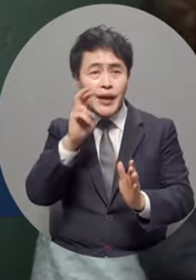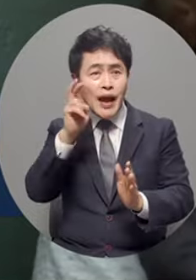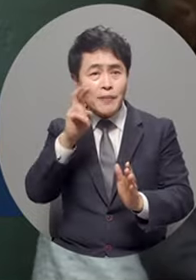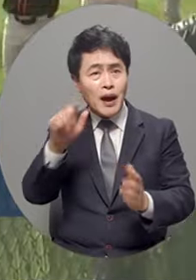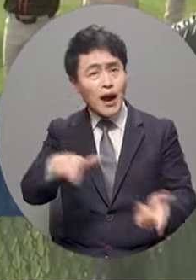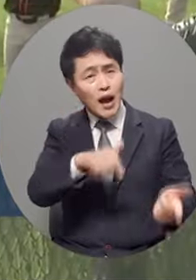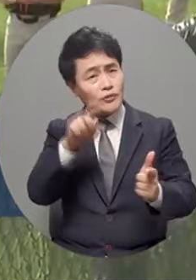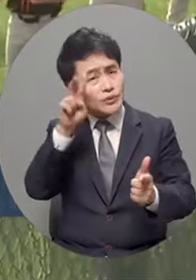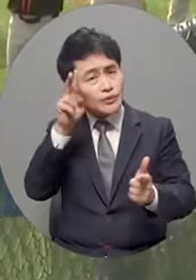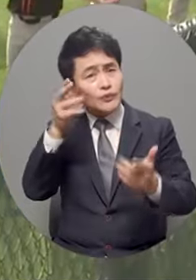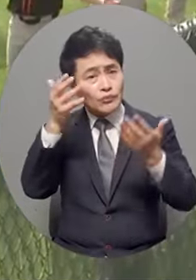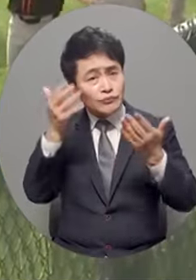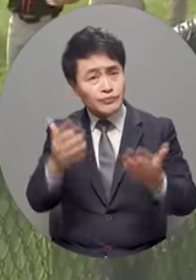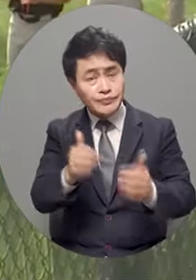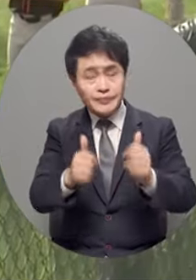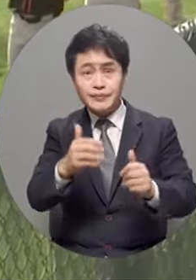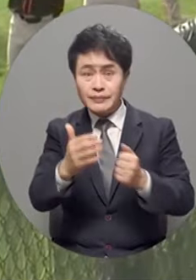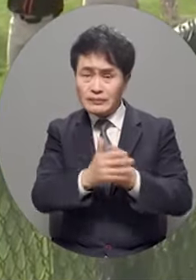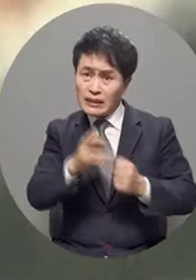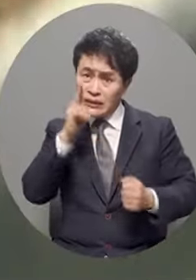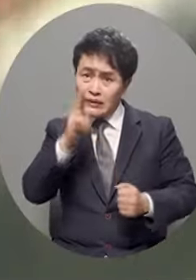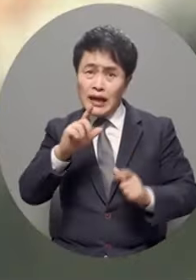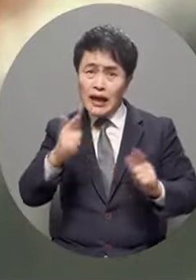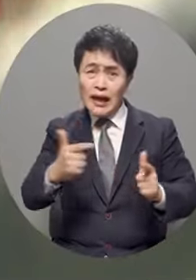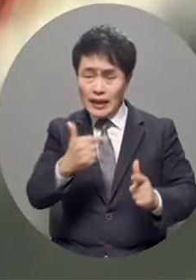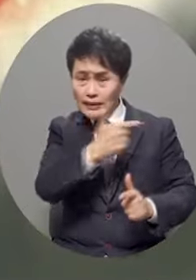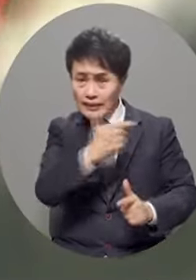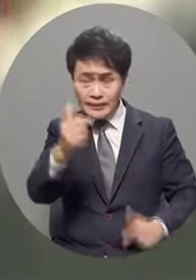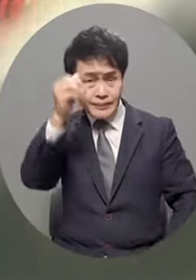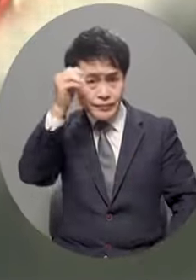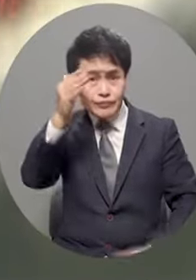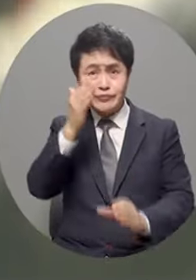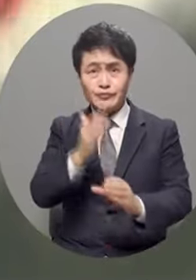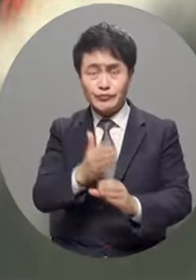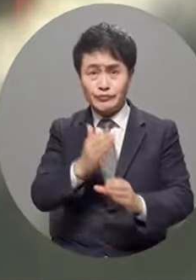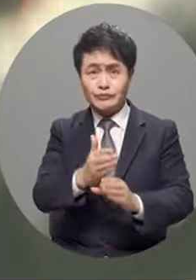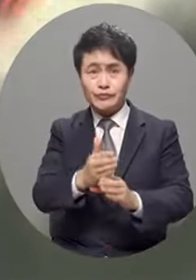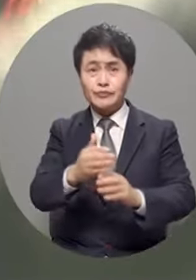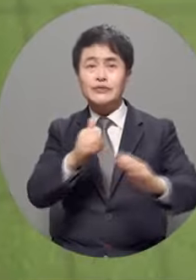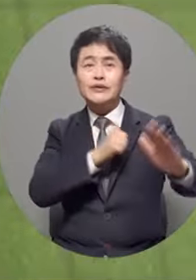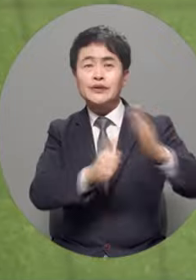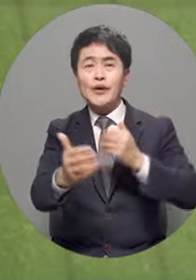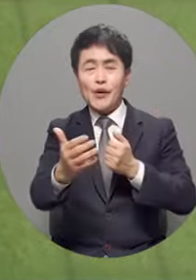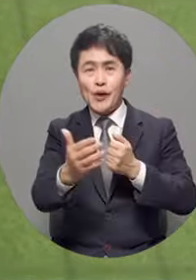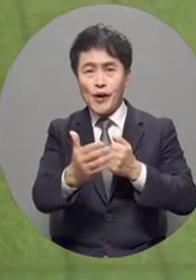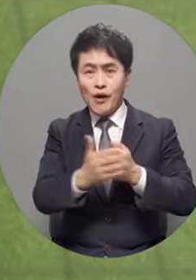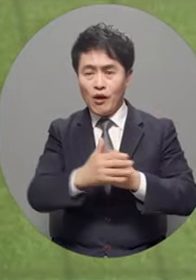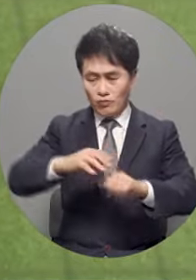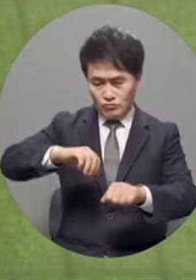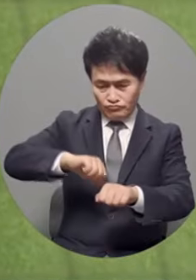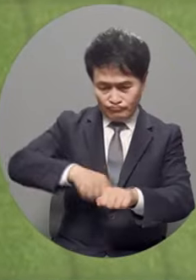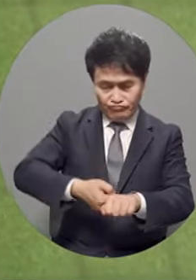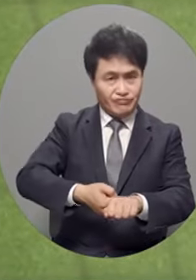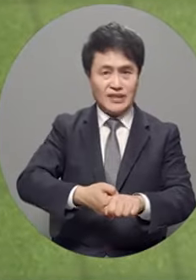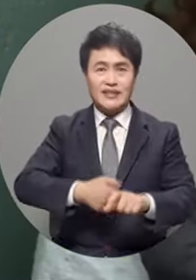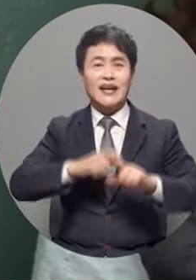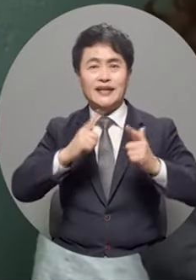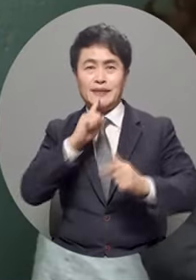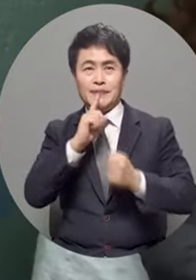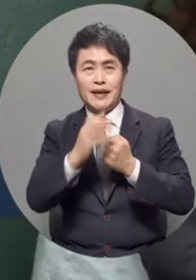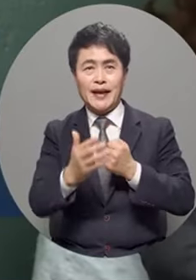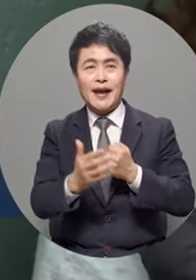lineup. 심각한 상태는 아니지만 큰 기대를 걸고 있는 주축 선수인 만큼 무리하지 않겠다는 겁니다.